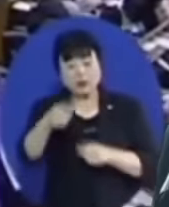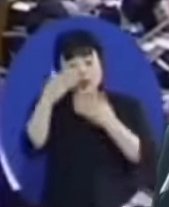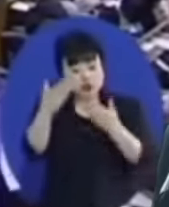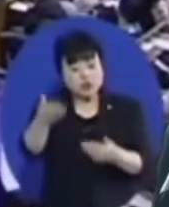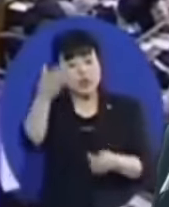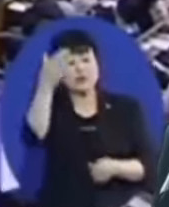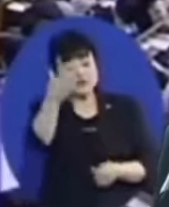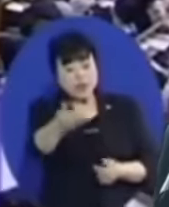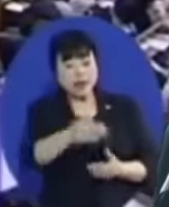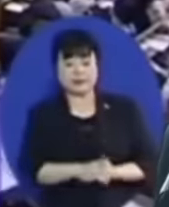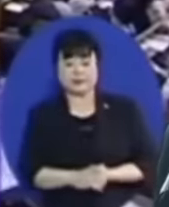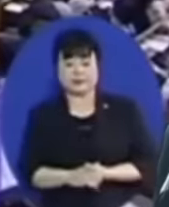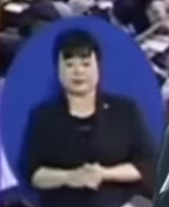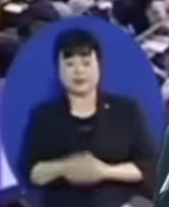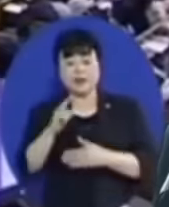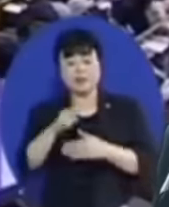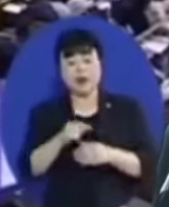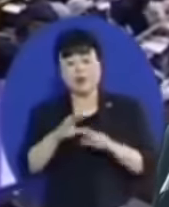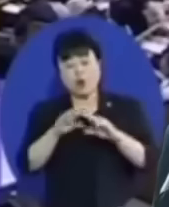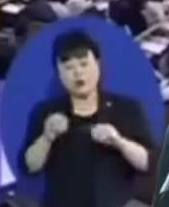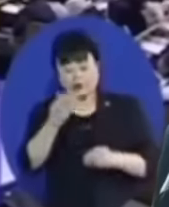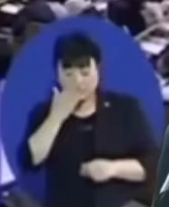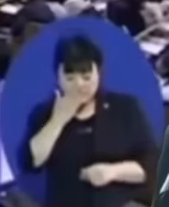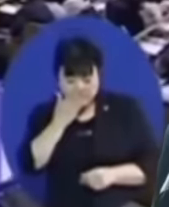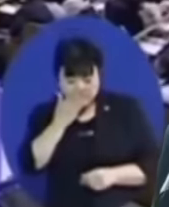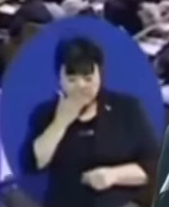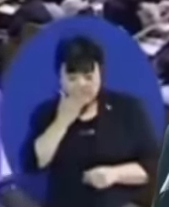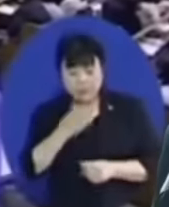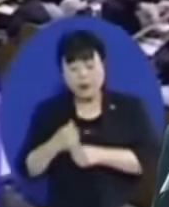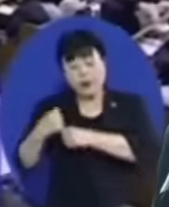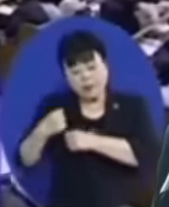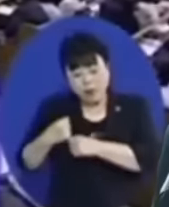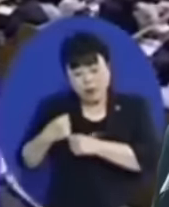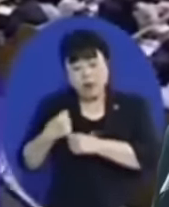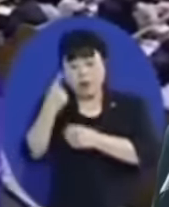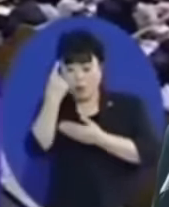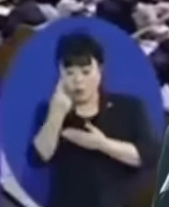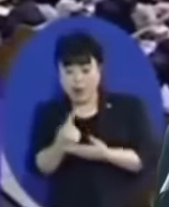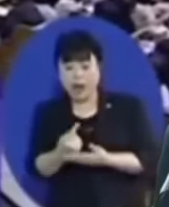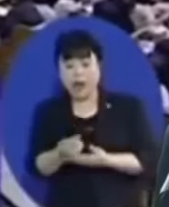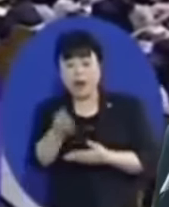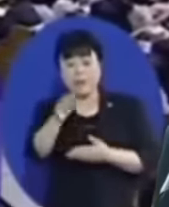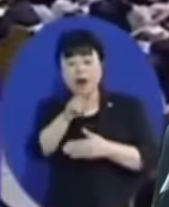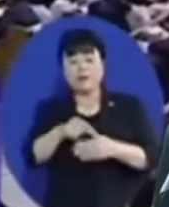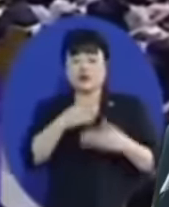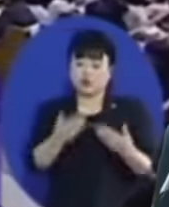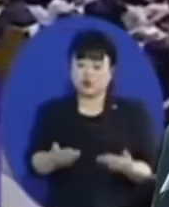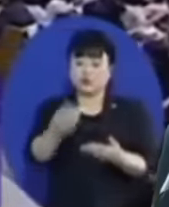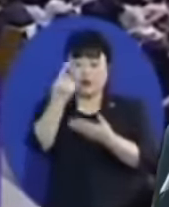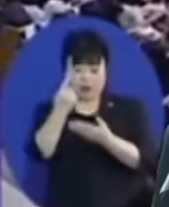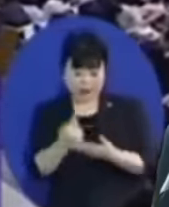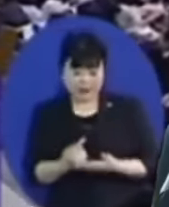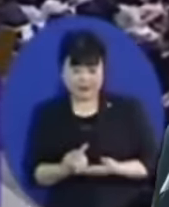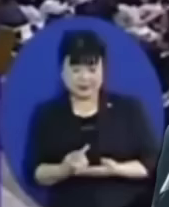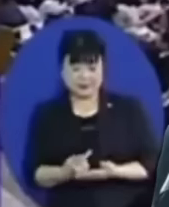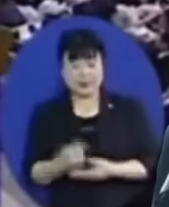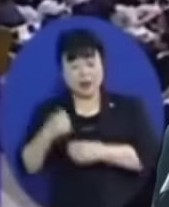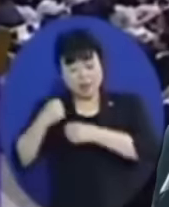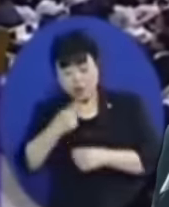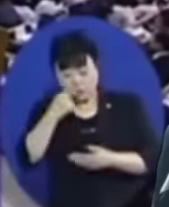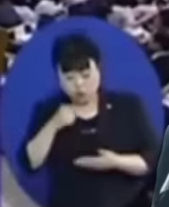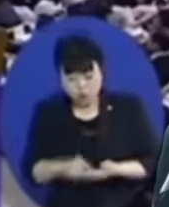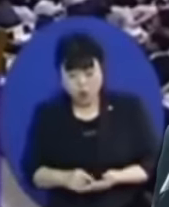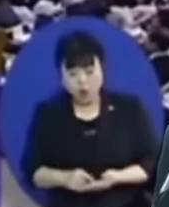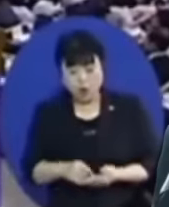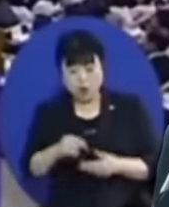너희를 쉬게 하리라. 나는 마음이 온냐고 겸손하니 나의 멍에를 메고 내가 배우라. 그러면 너희 마음이 쉼을 얻으니 이는 내 멍에는 쉽고 내